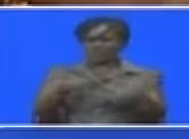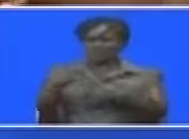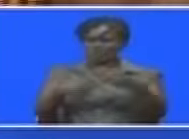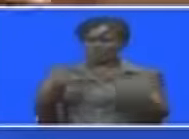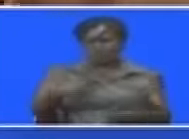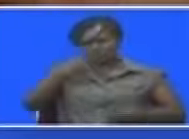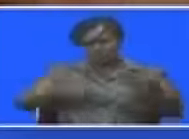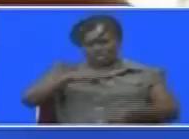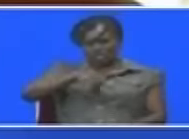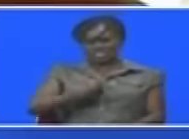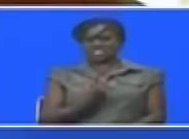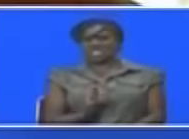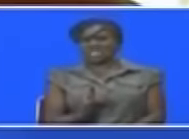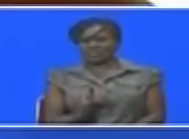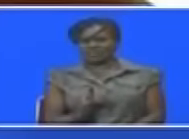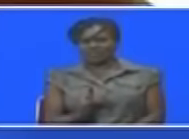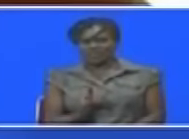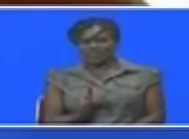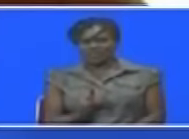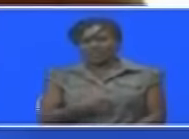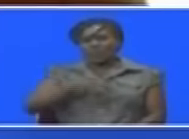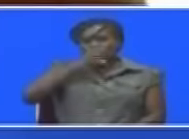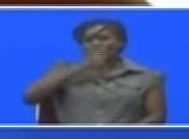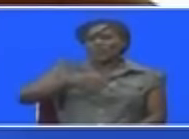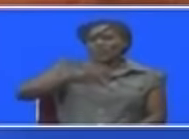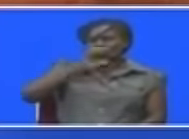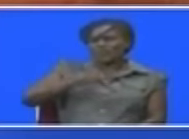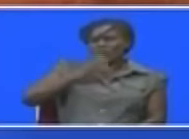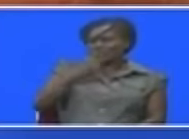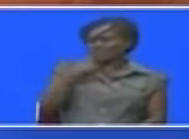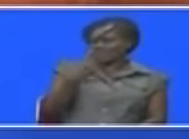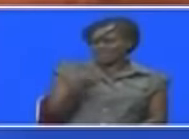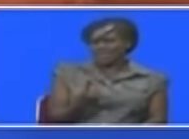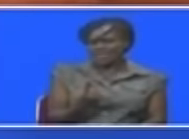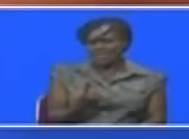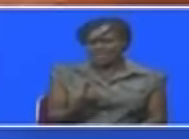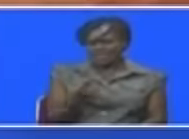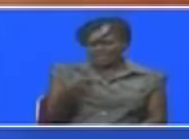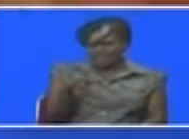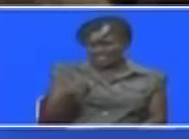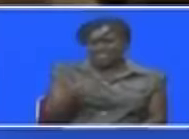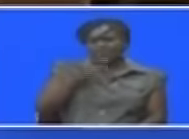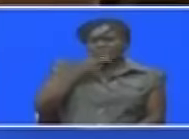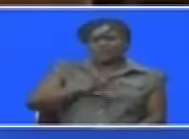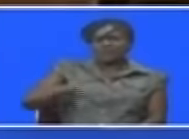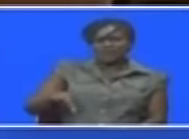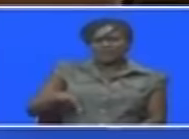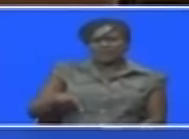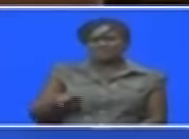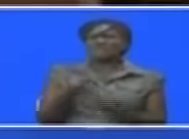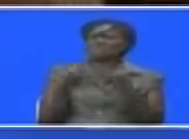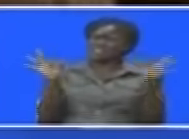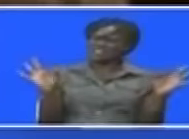ya kujifurahisha nafsi, wakipiga mafunda ya kilio hicho wanachosema cha na kando.